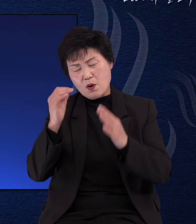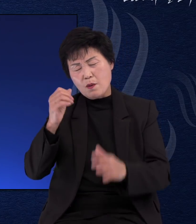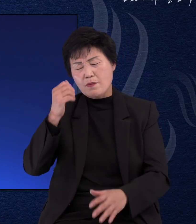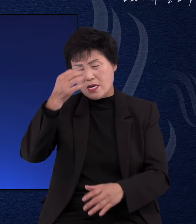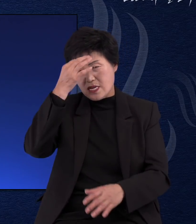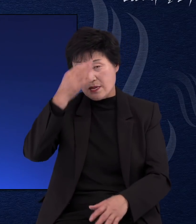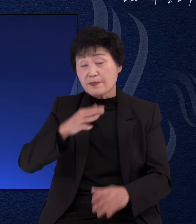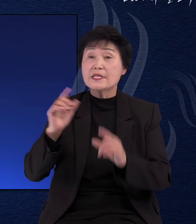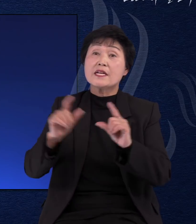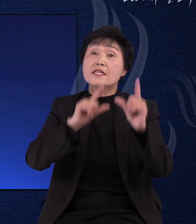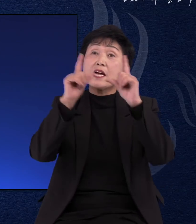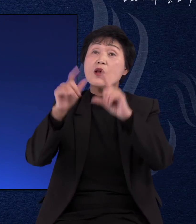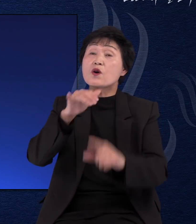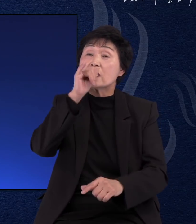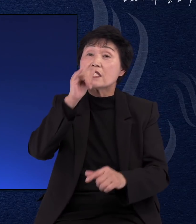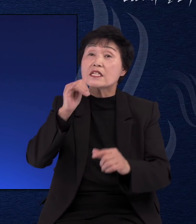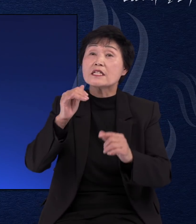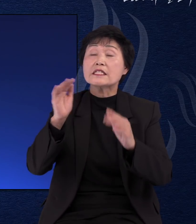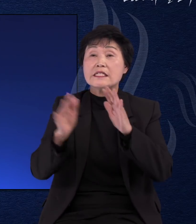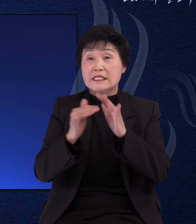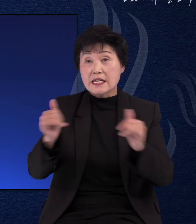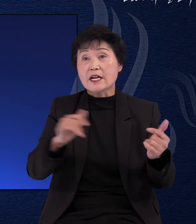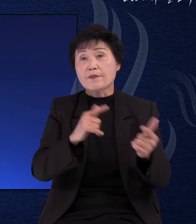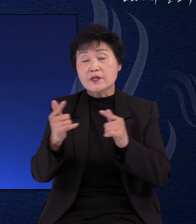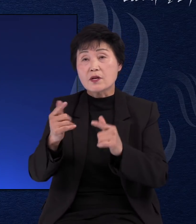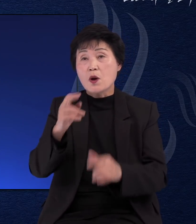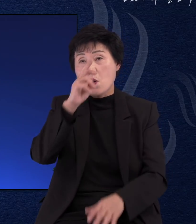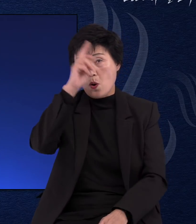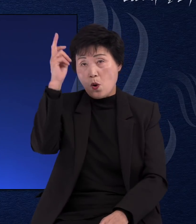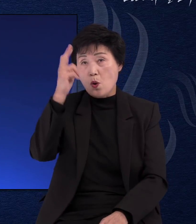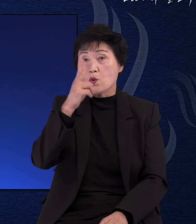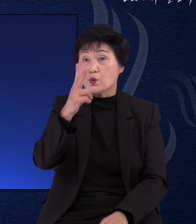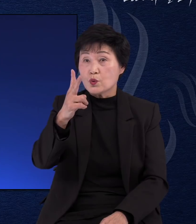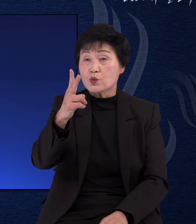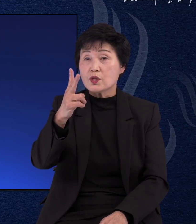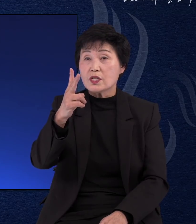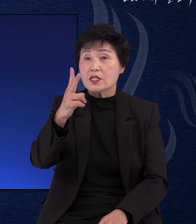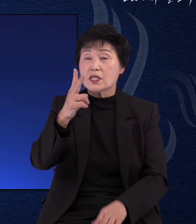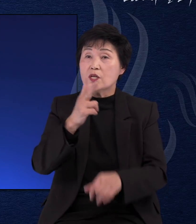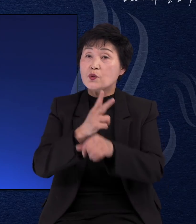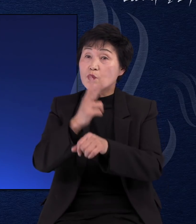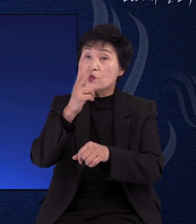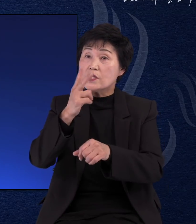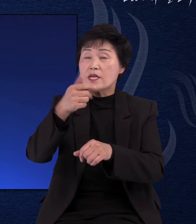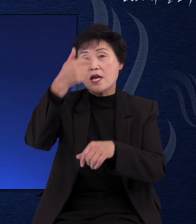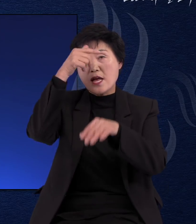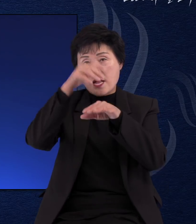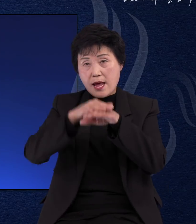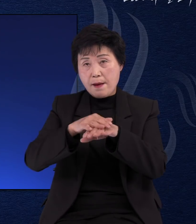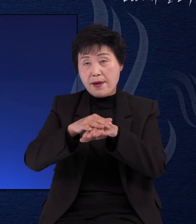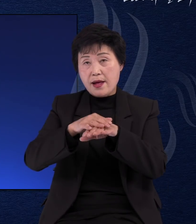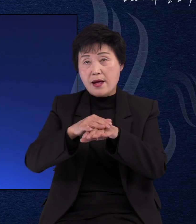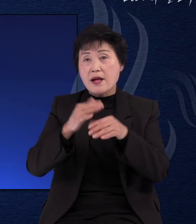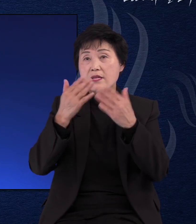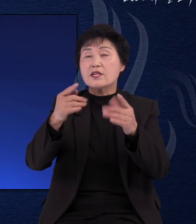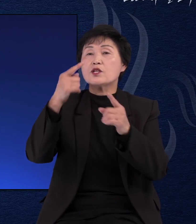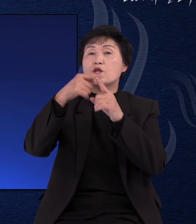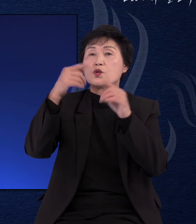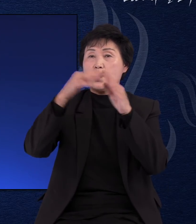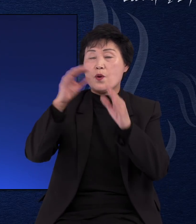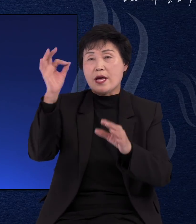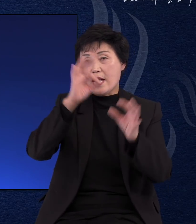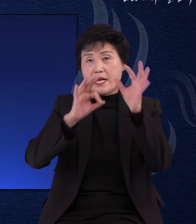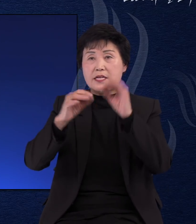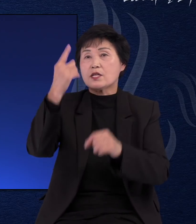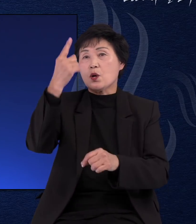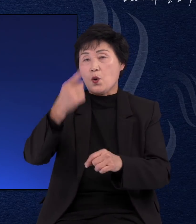그분들이 오후 2시에 예배가 있는 교회만 겨우 참석하실 수 있는데, 남아있는 분들이 다 그런 분들이 있던 거죠. 저희